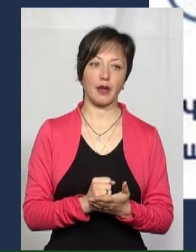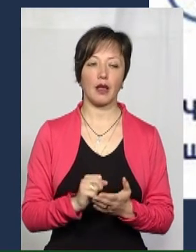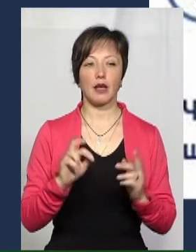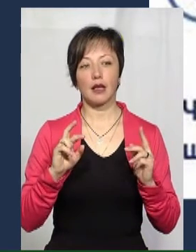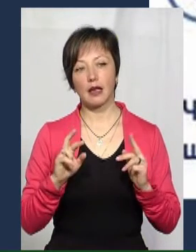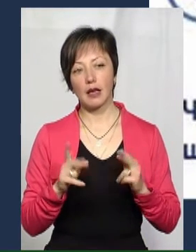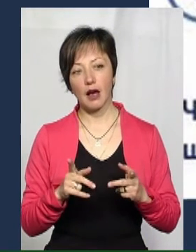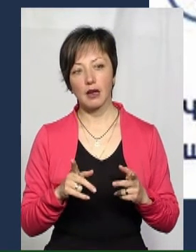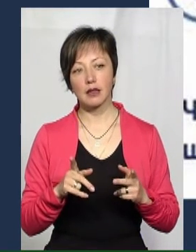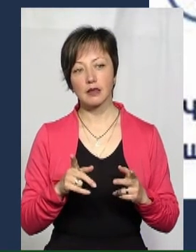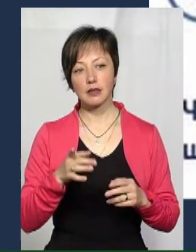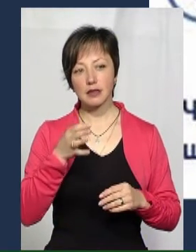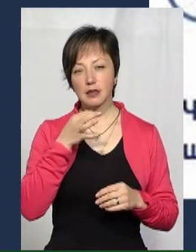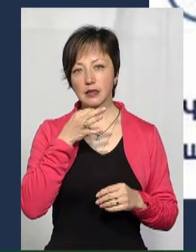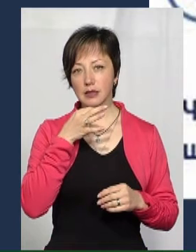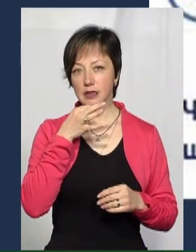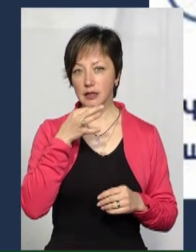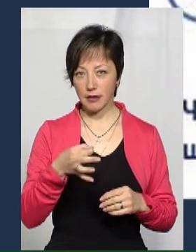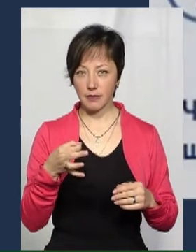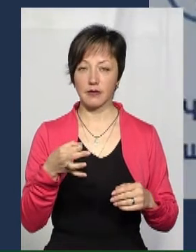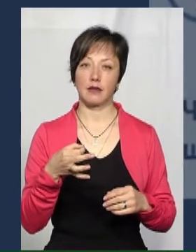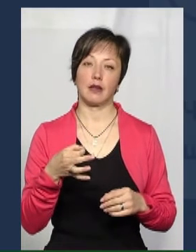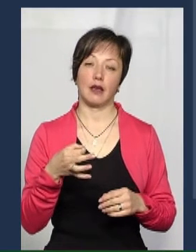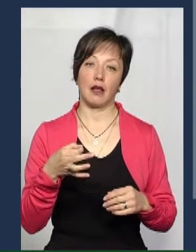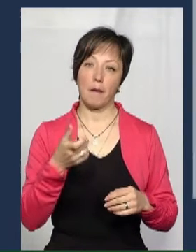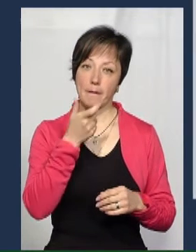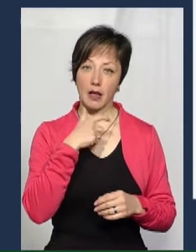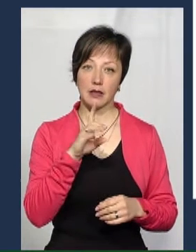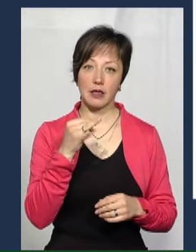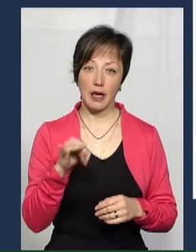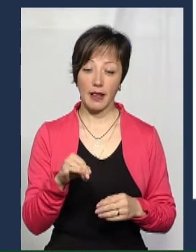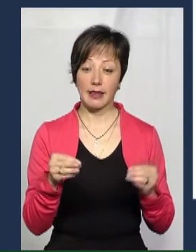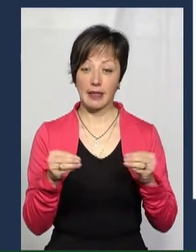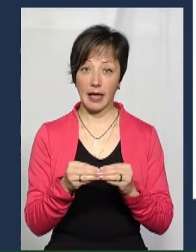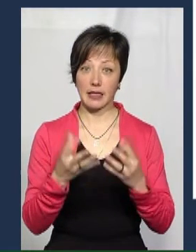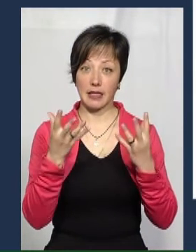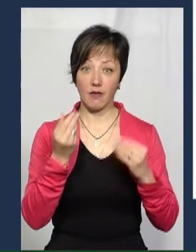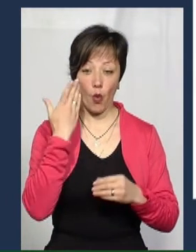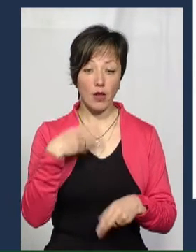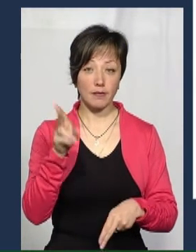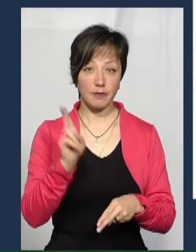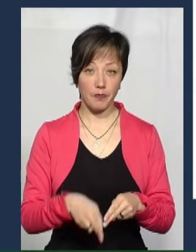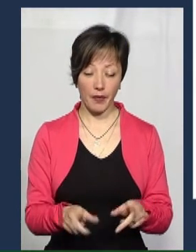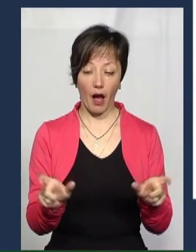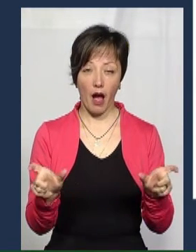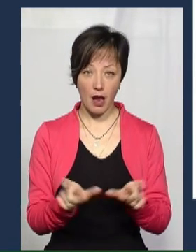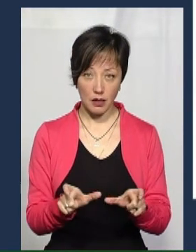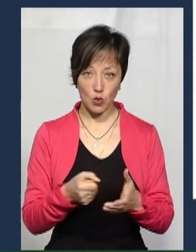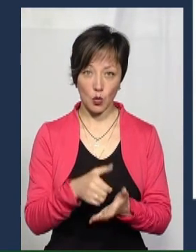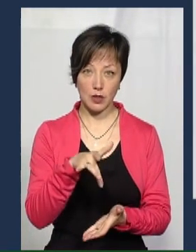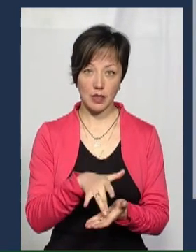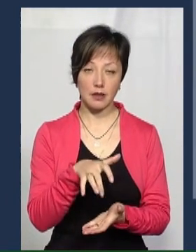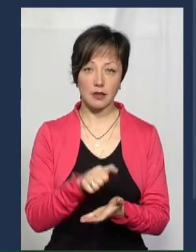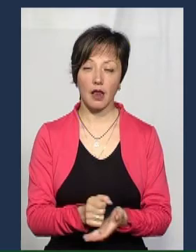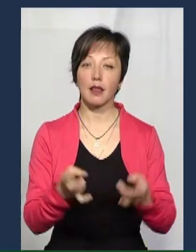як зазначив пан Сергій, впродовж 10 днів після завершення карантину до центру